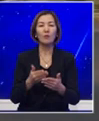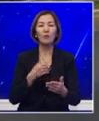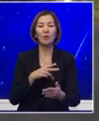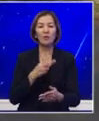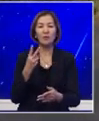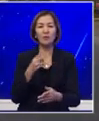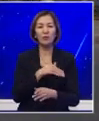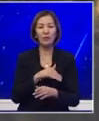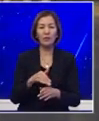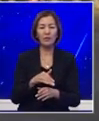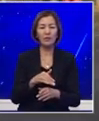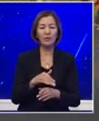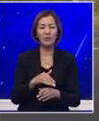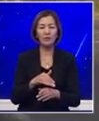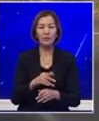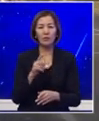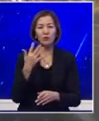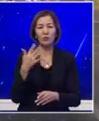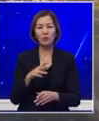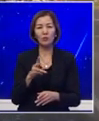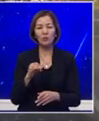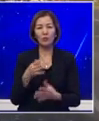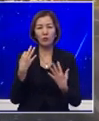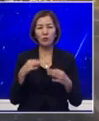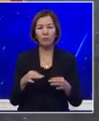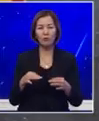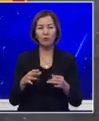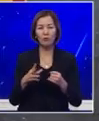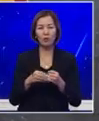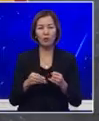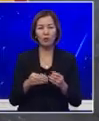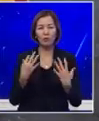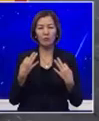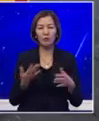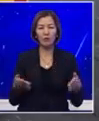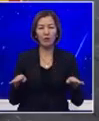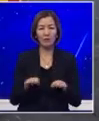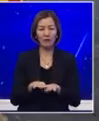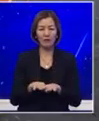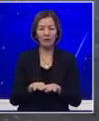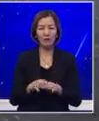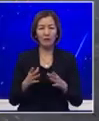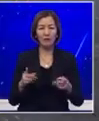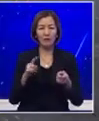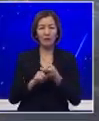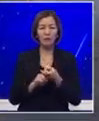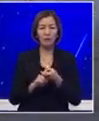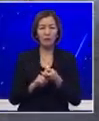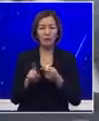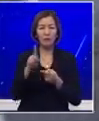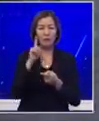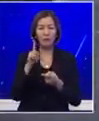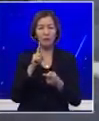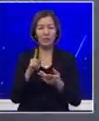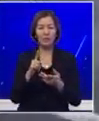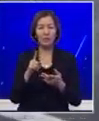Жақсыгелдин көшесі мен Жалайри даңғылын 150 метрдей бос жер бөліп тұрған, олардың арасын қосу керектігі жайлы ұсынысты Жастар бір шағын ауданы